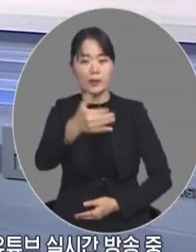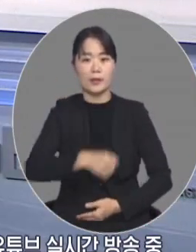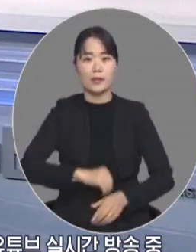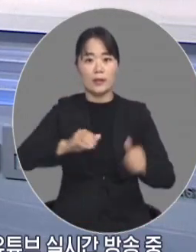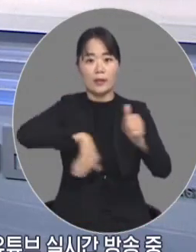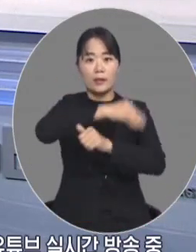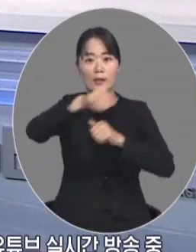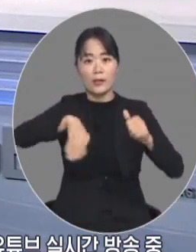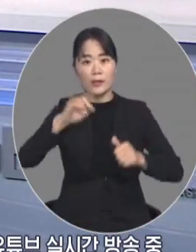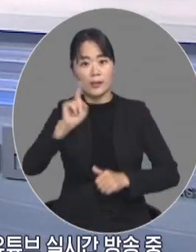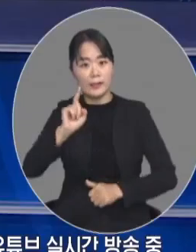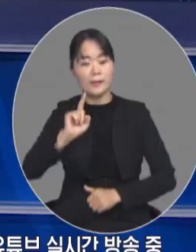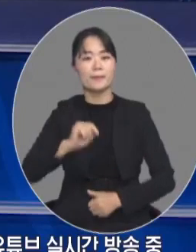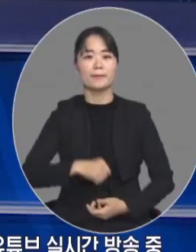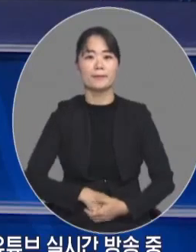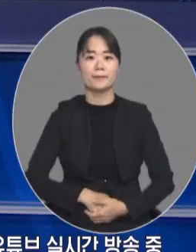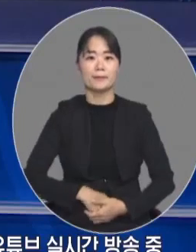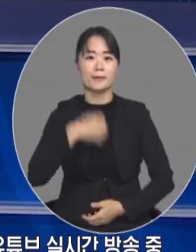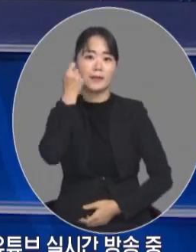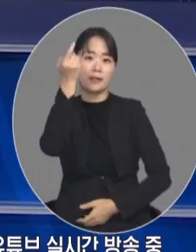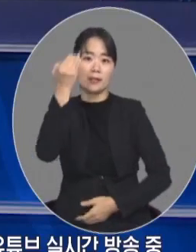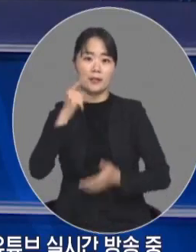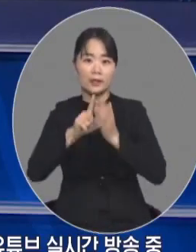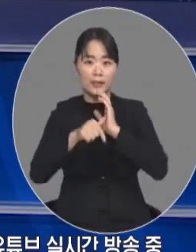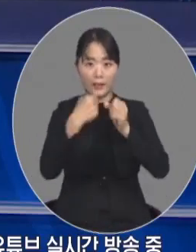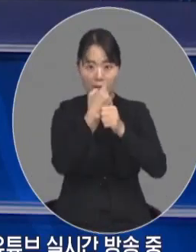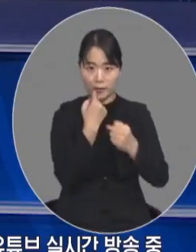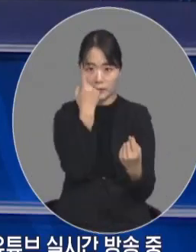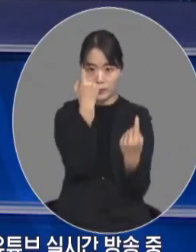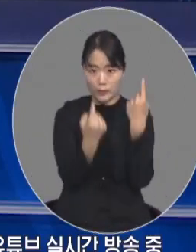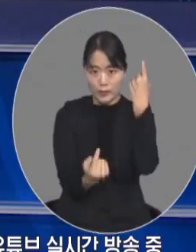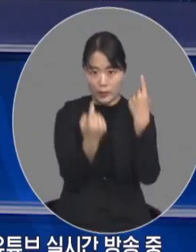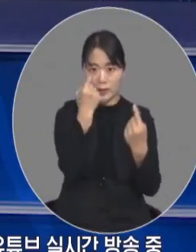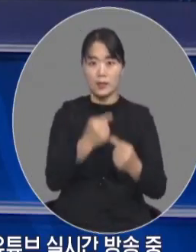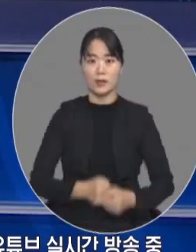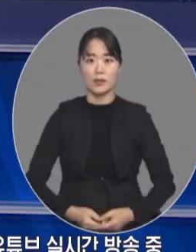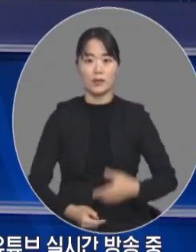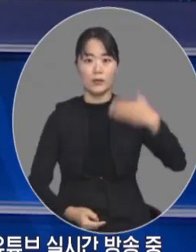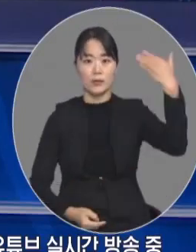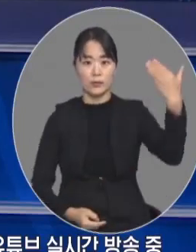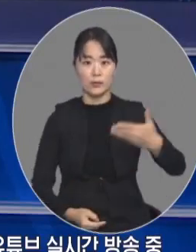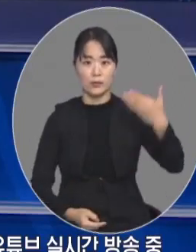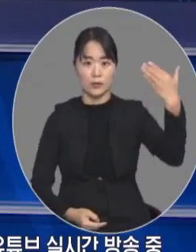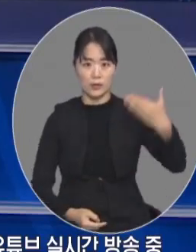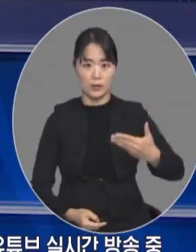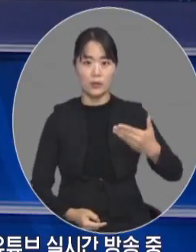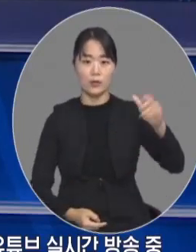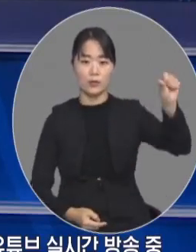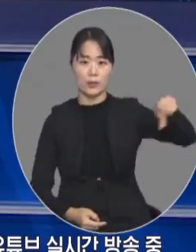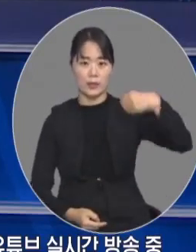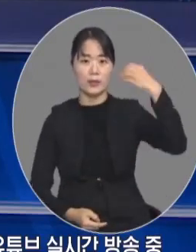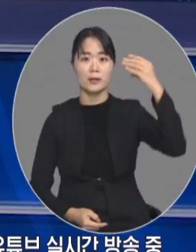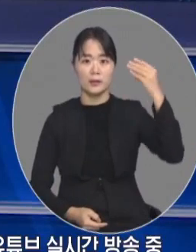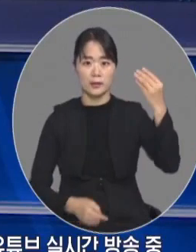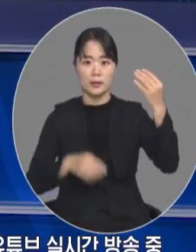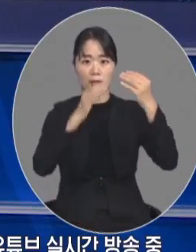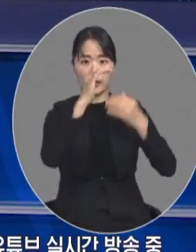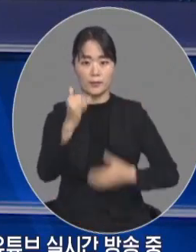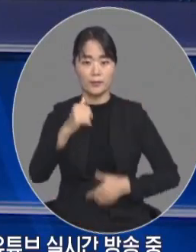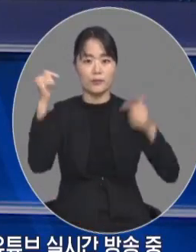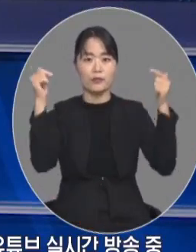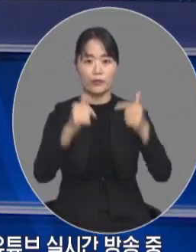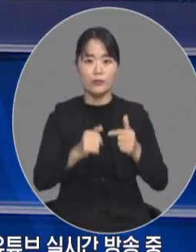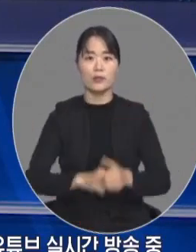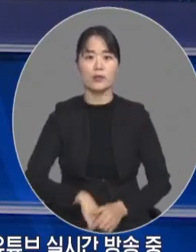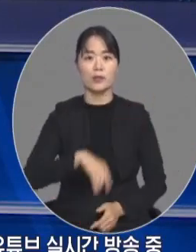네, 우선 지난달 울산적 인구는 1년 전보다 9,594명 감소한 110만